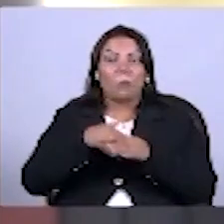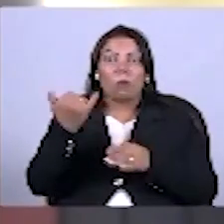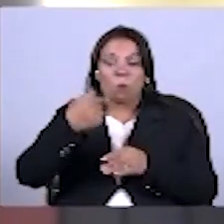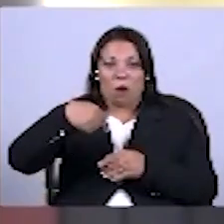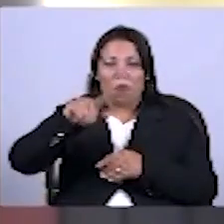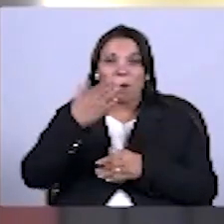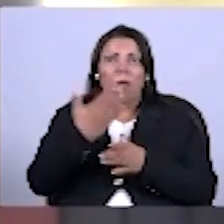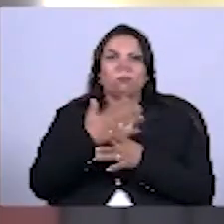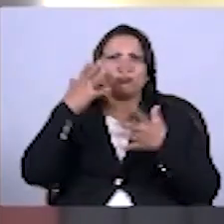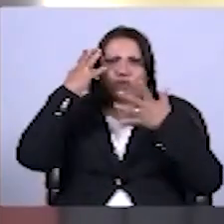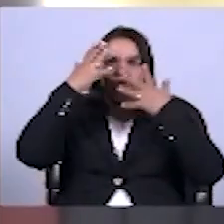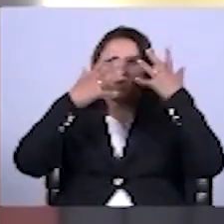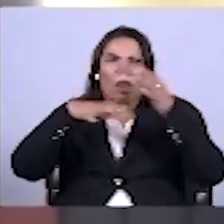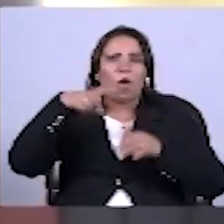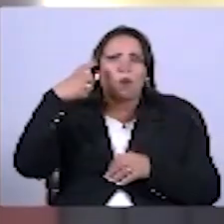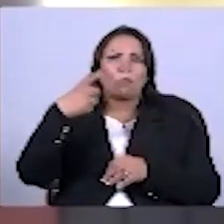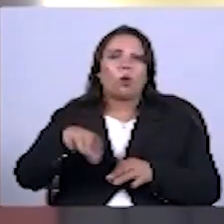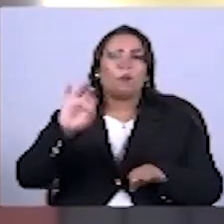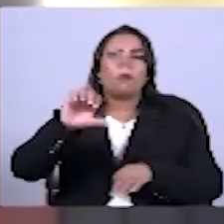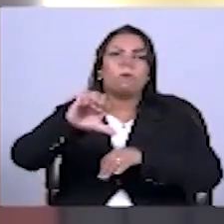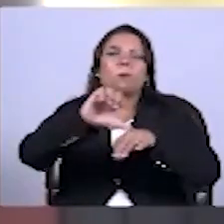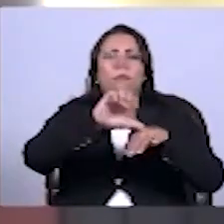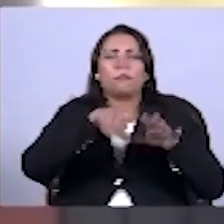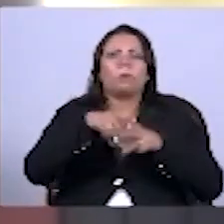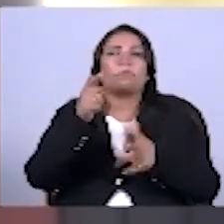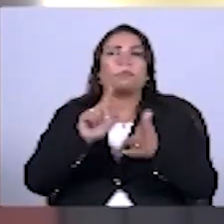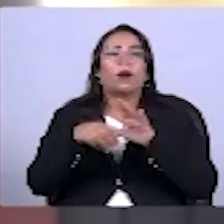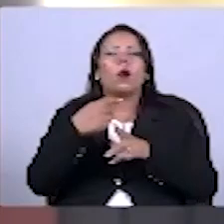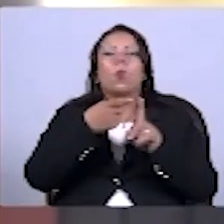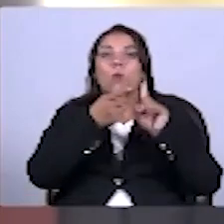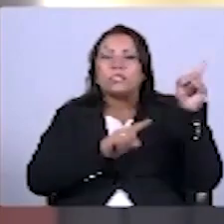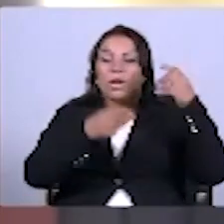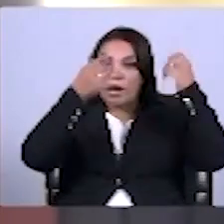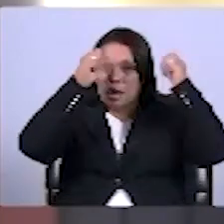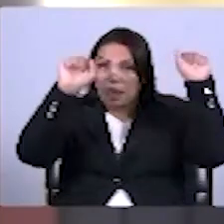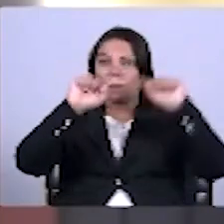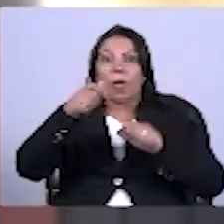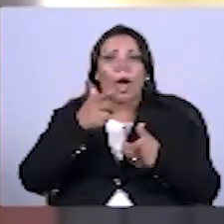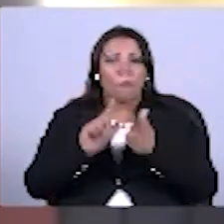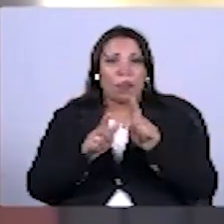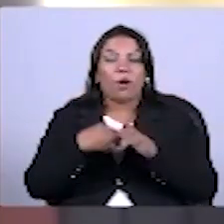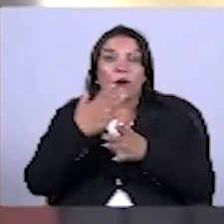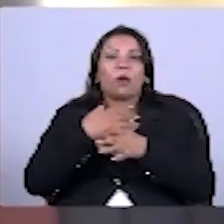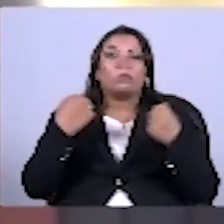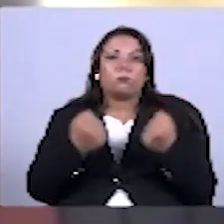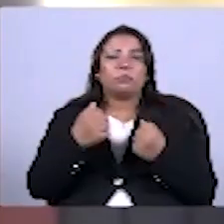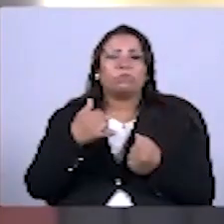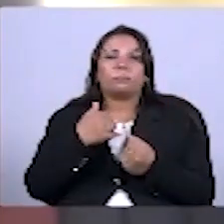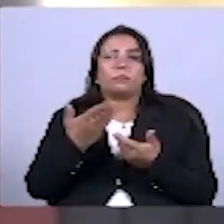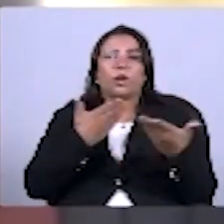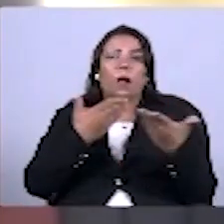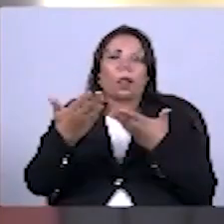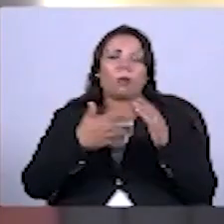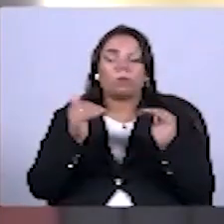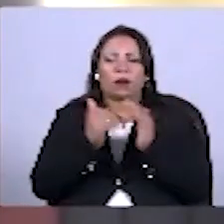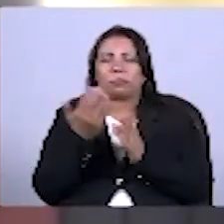انشغال شديد جدا في الدواء الامريكيه صحيح وزير الخارجيه الامريكي كان بيجري محادثات